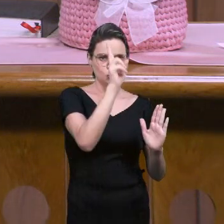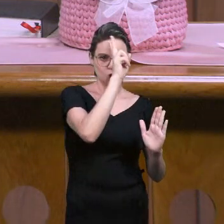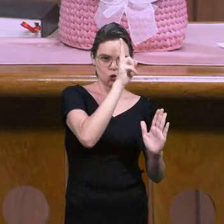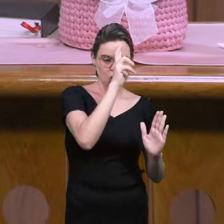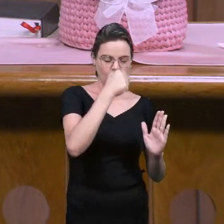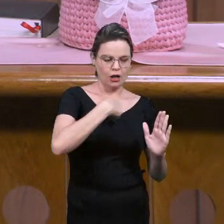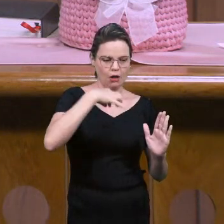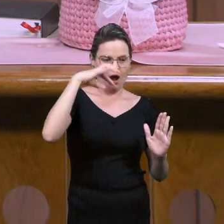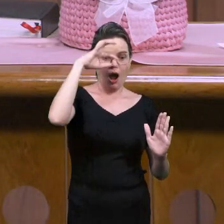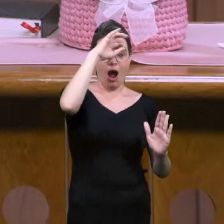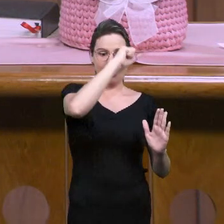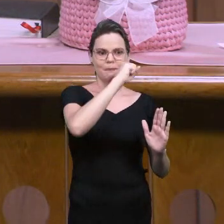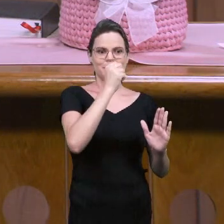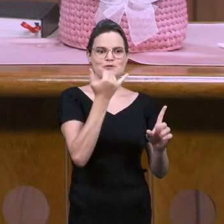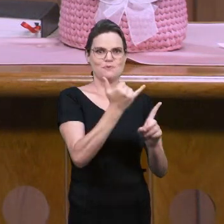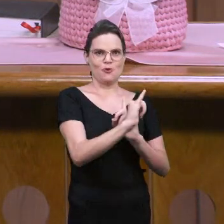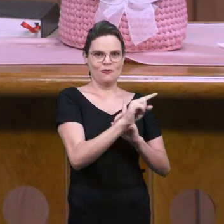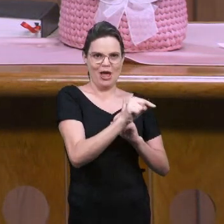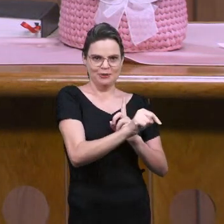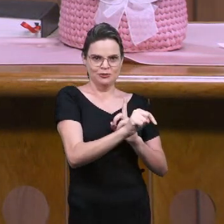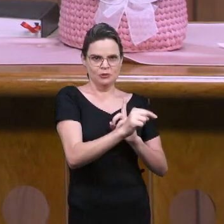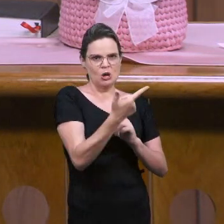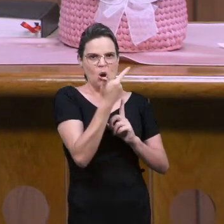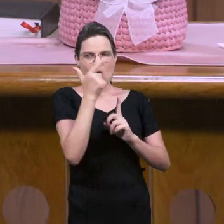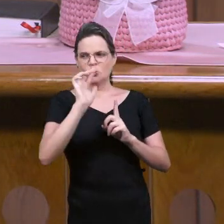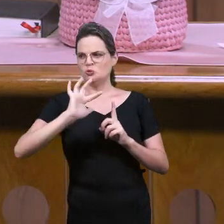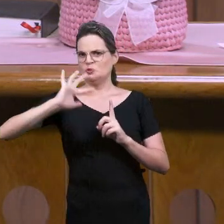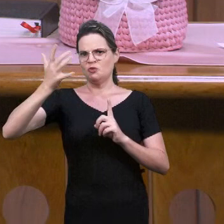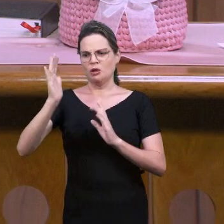pour un apprentissage prophétique.